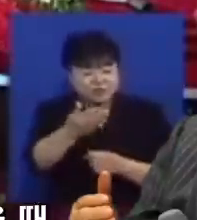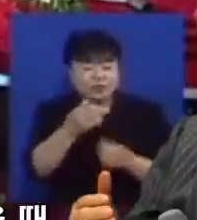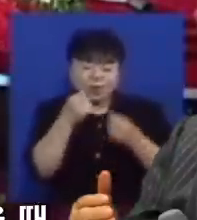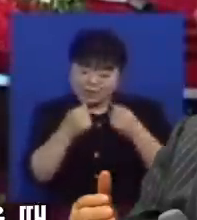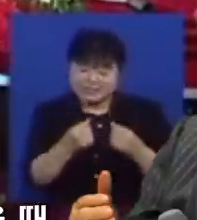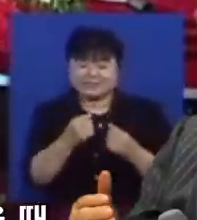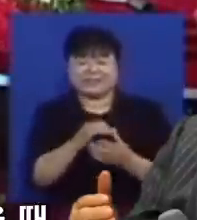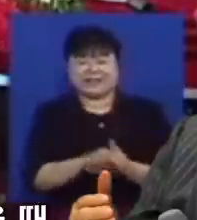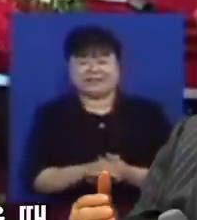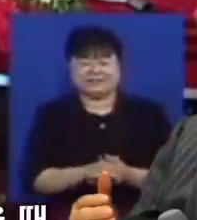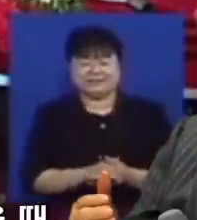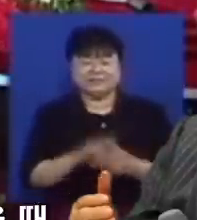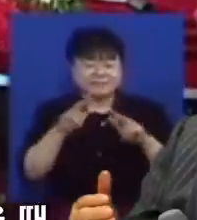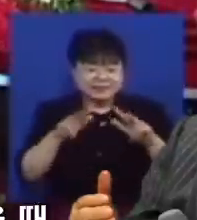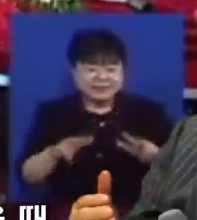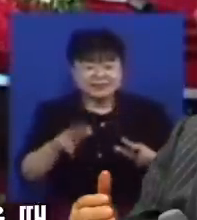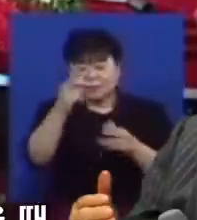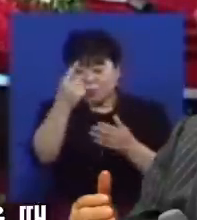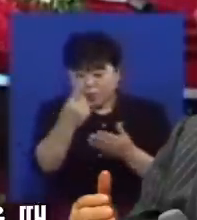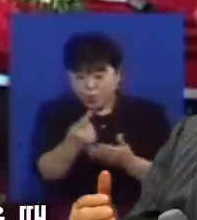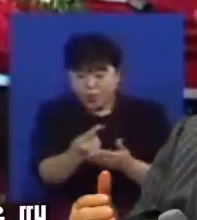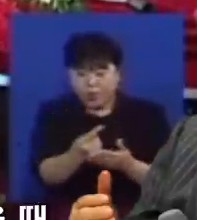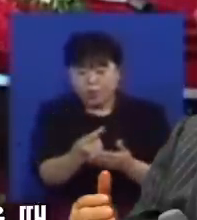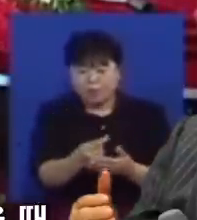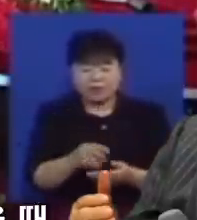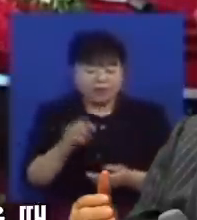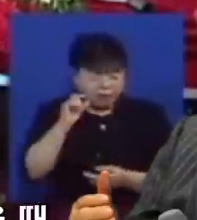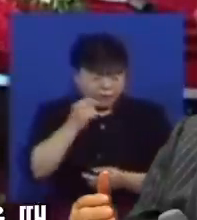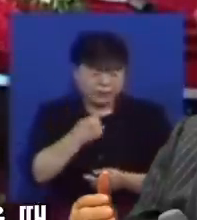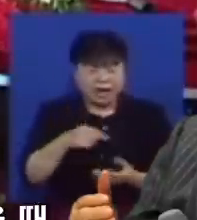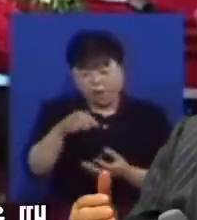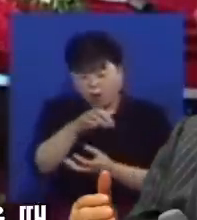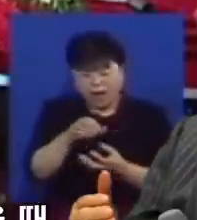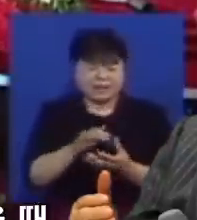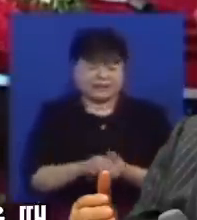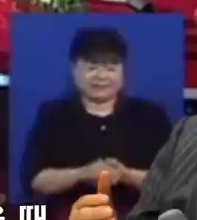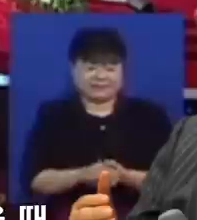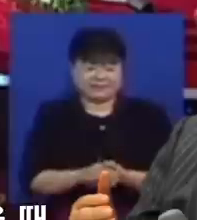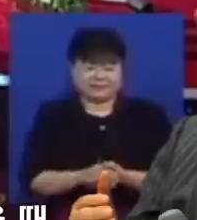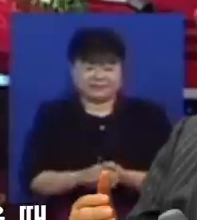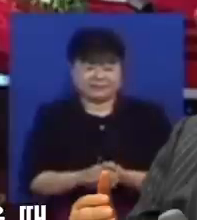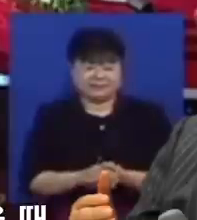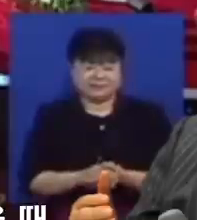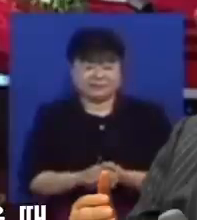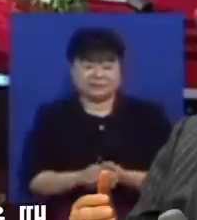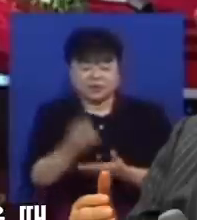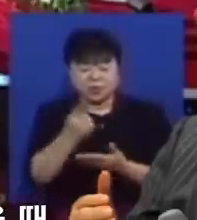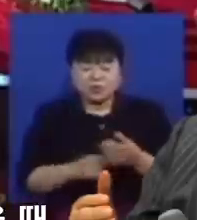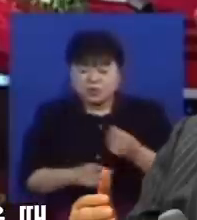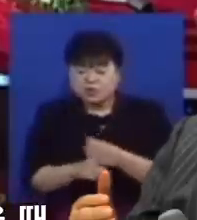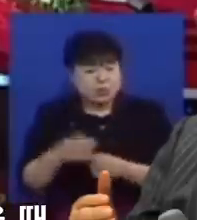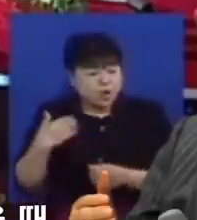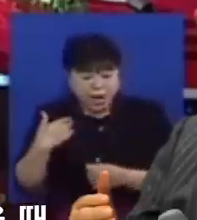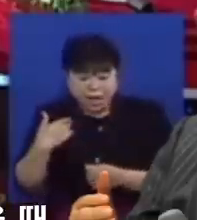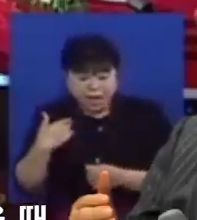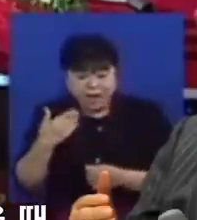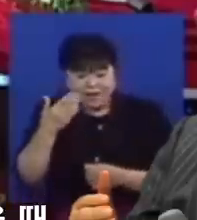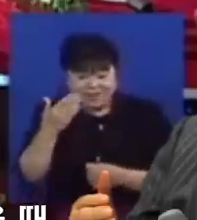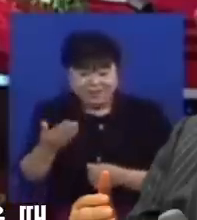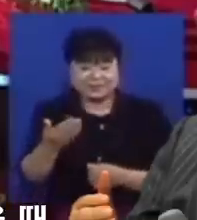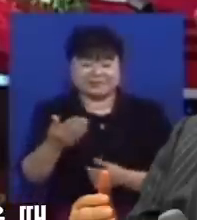원하시고 계신 것입니다. 현재 다가오는 시련과 환란이 왜 다가오는지 알 수 없어요.